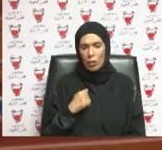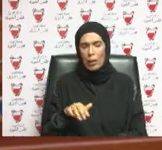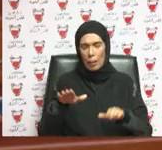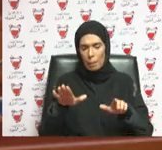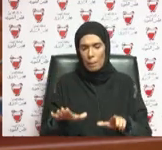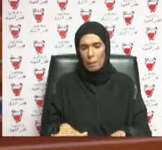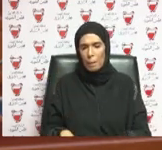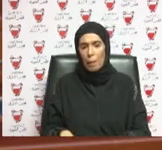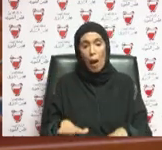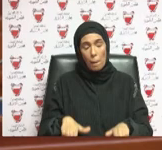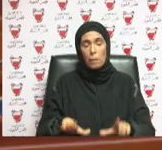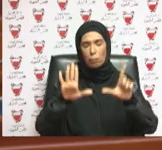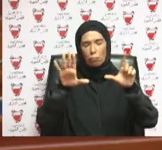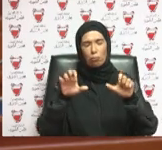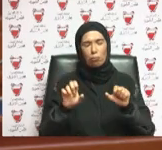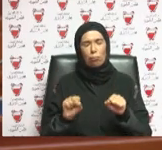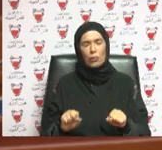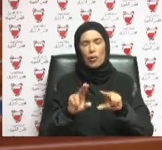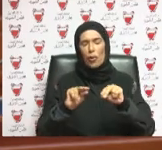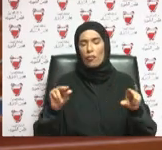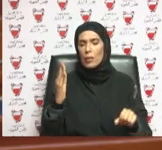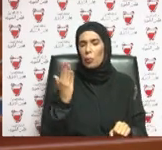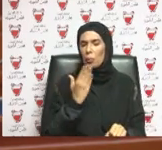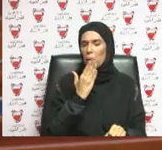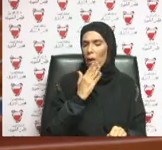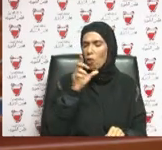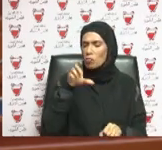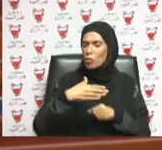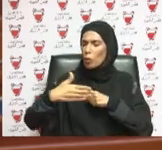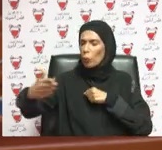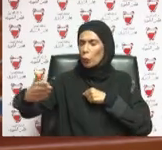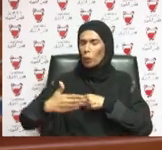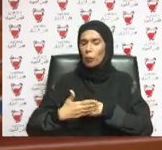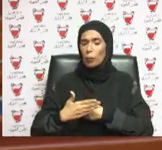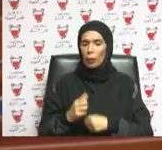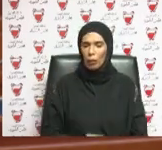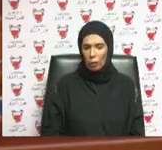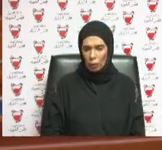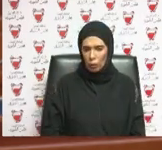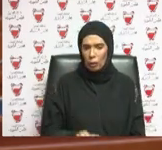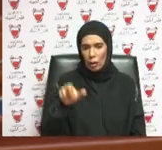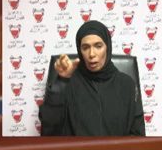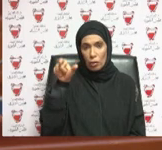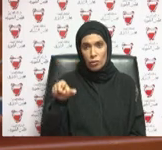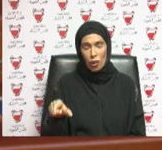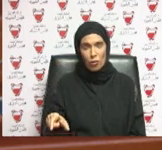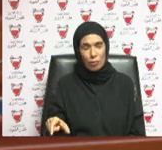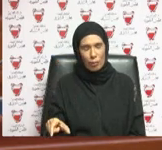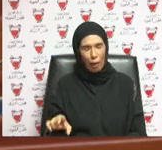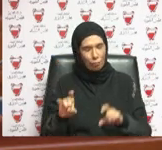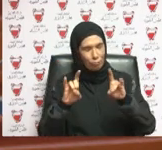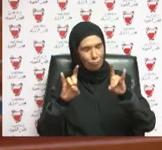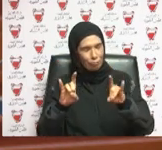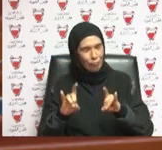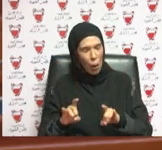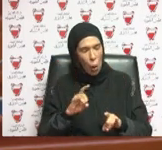الأسبوعي كان مدرسة للجميع، للقاصي والداني، وكانت شخصيته الجاذبة وأسلوبه